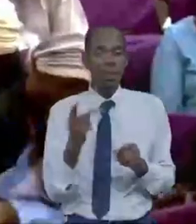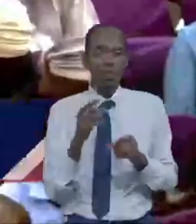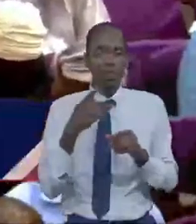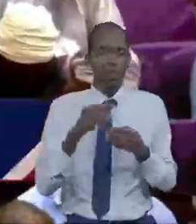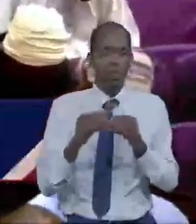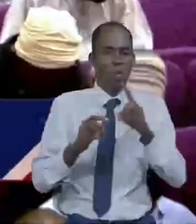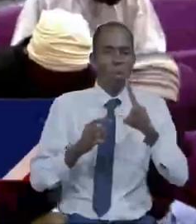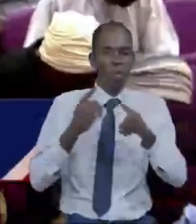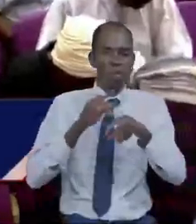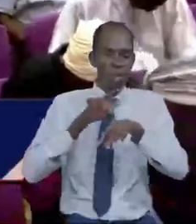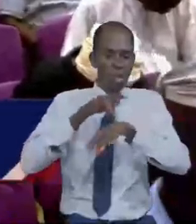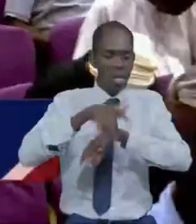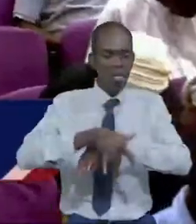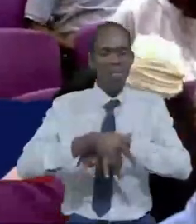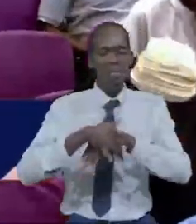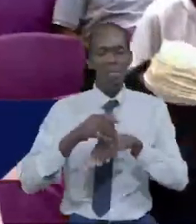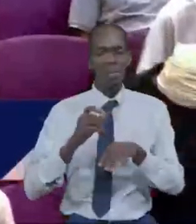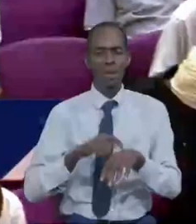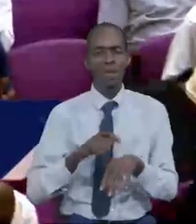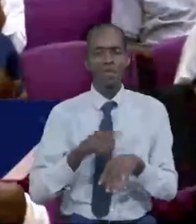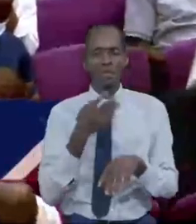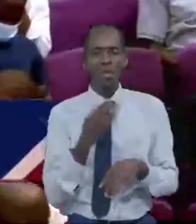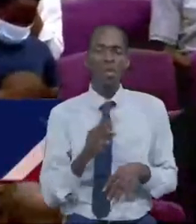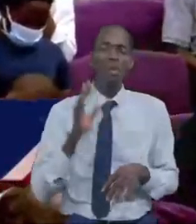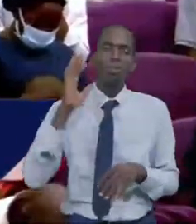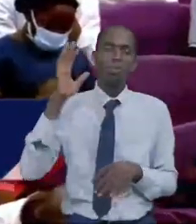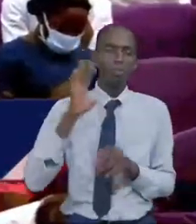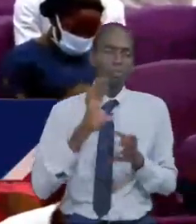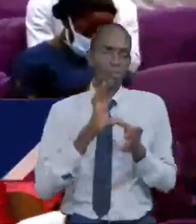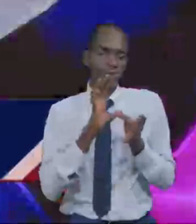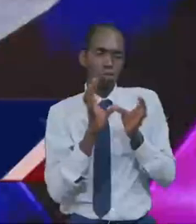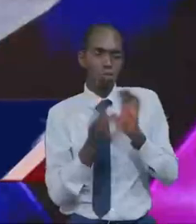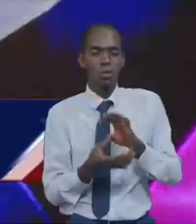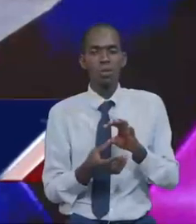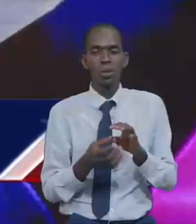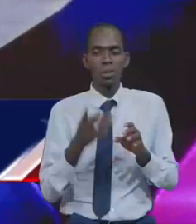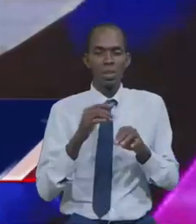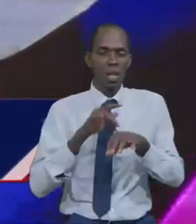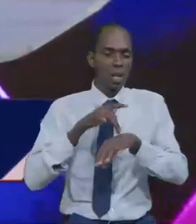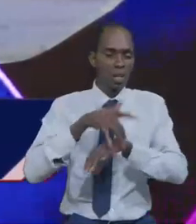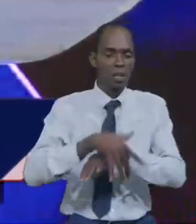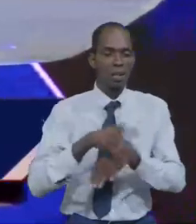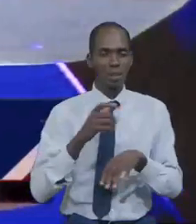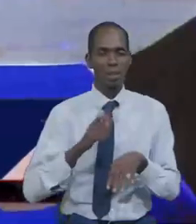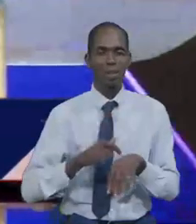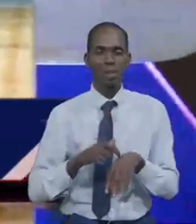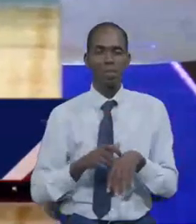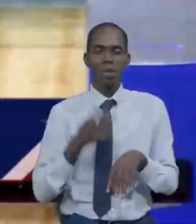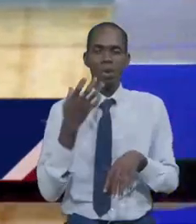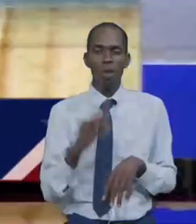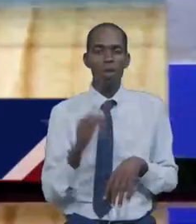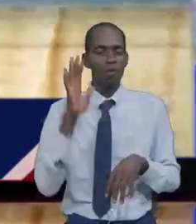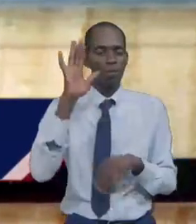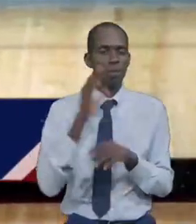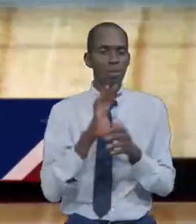ici l'aube de sa conversion et de sa conviction. Oui. Si tu es véritablement sauvé, si tu